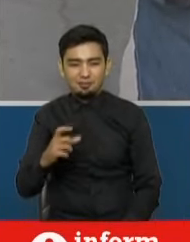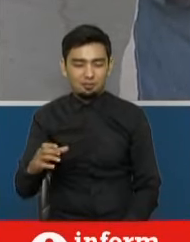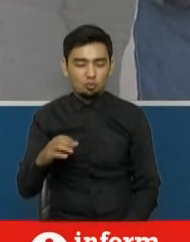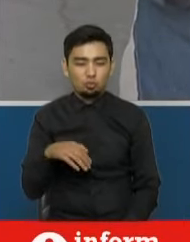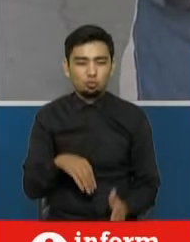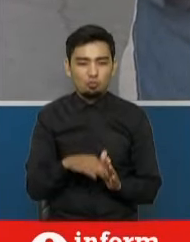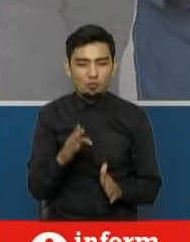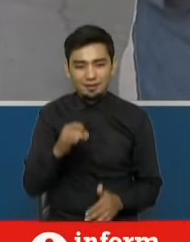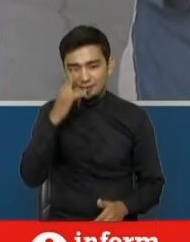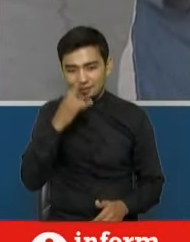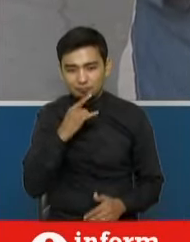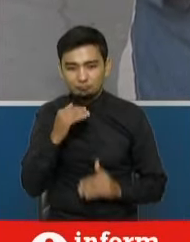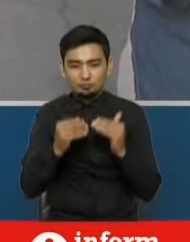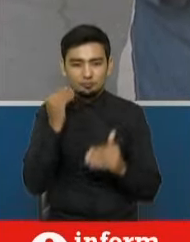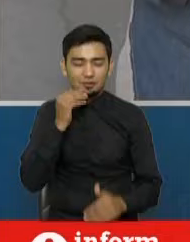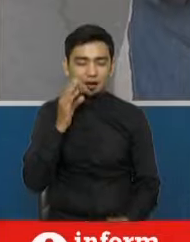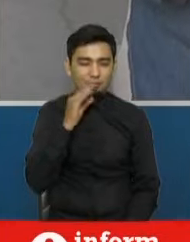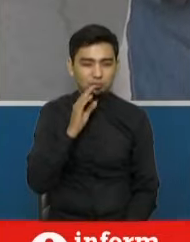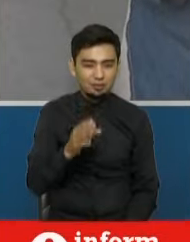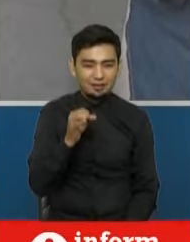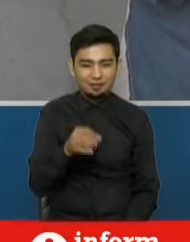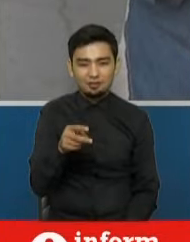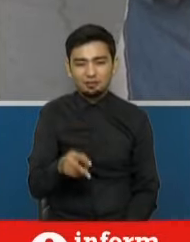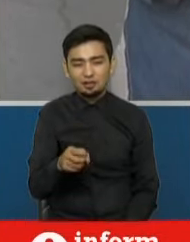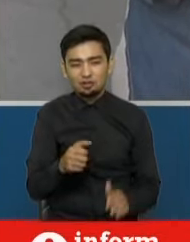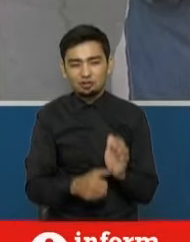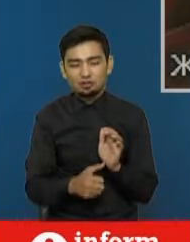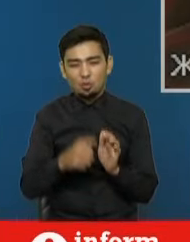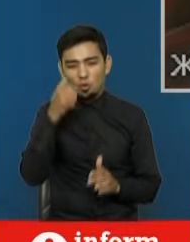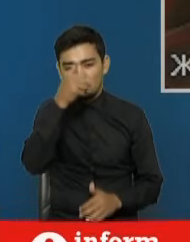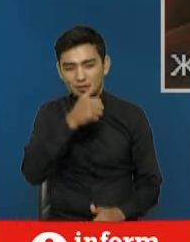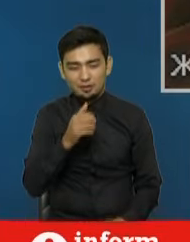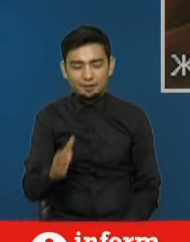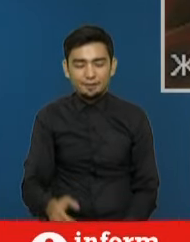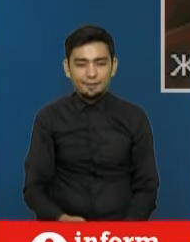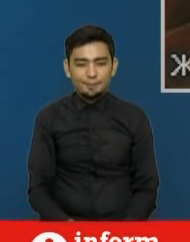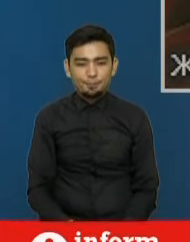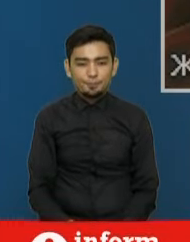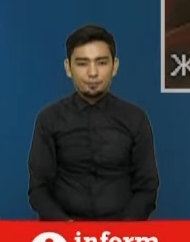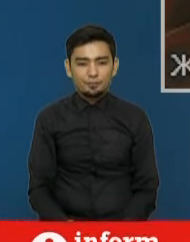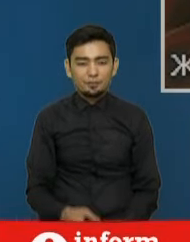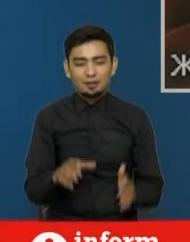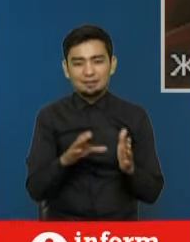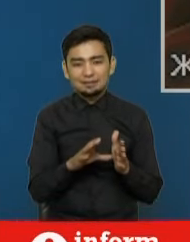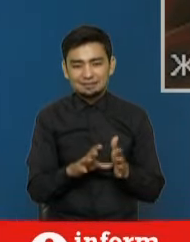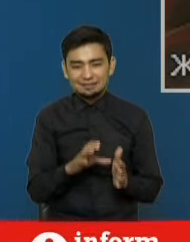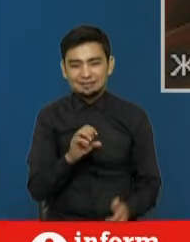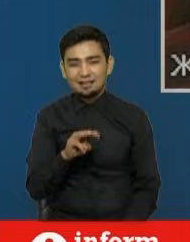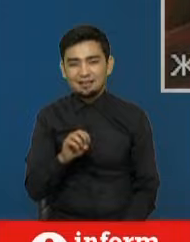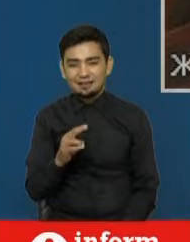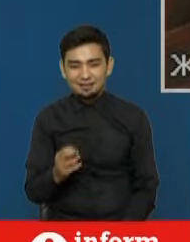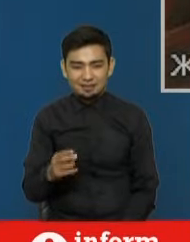намерен достигнуть углеродной нейтральности к 2060 году. Наличие такой электростанции, это говорит о том,